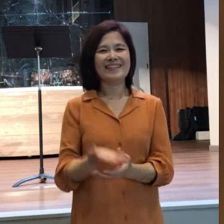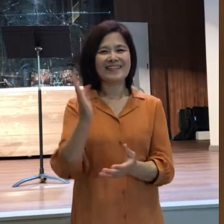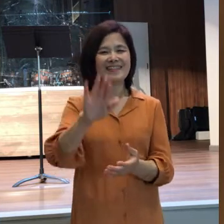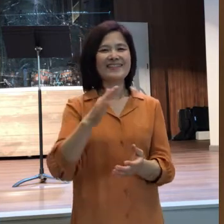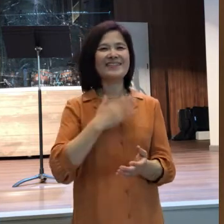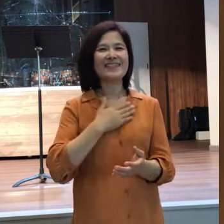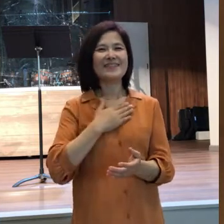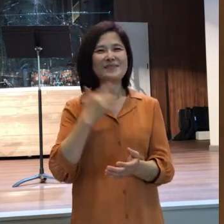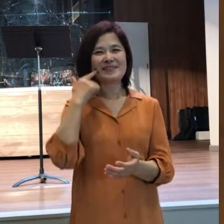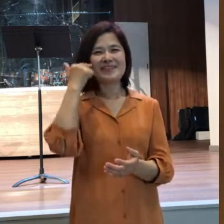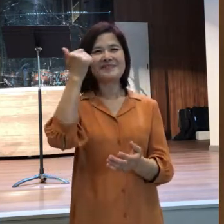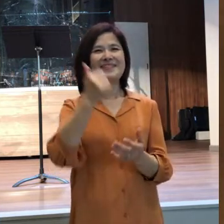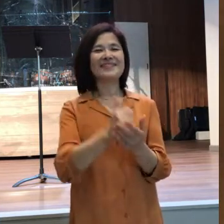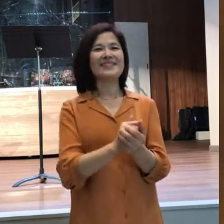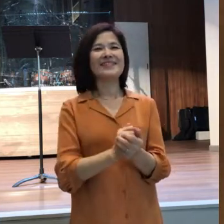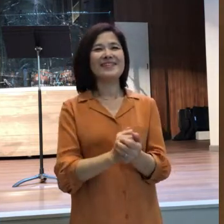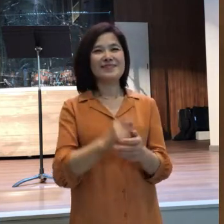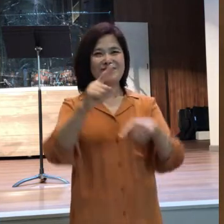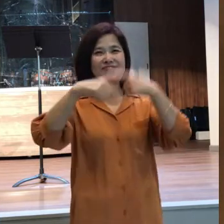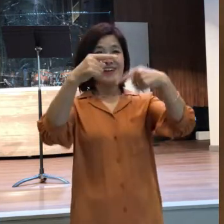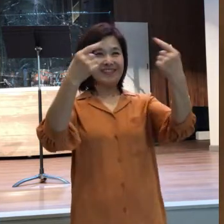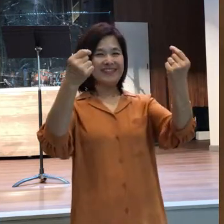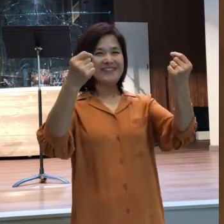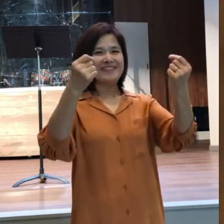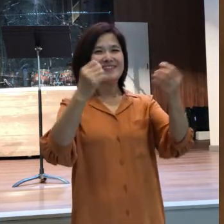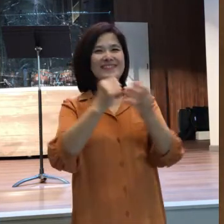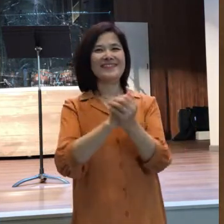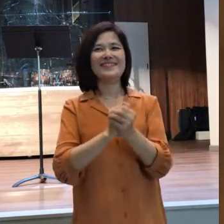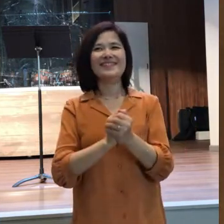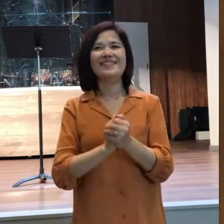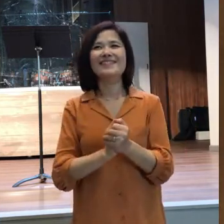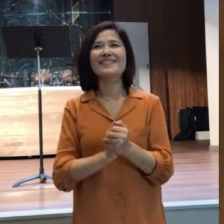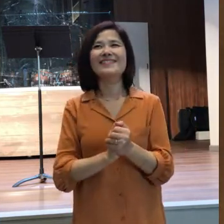그래서 제가 한번 따라 합시다. 구나,